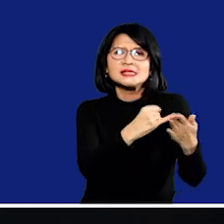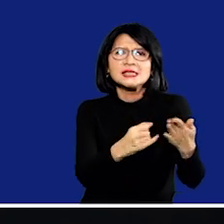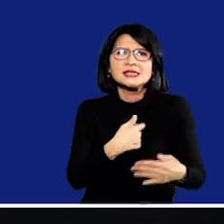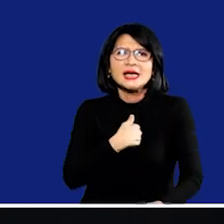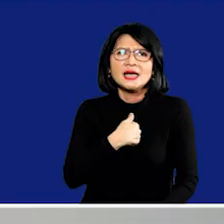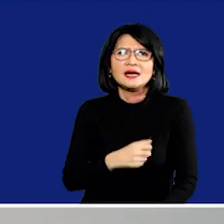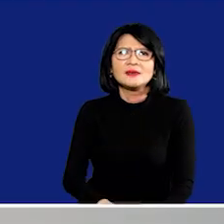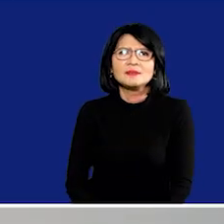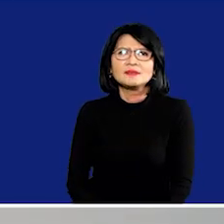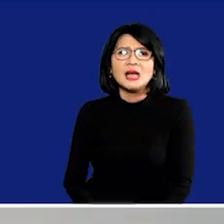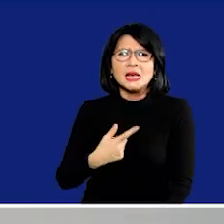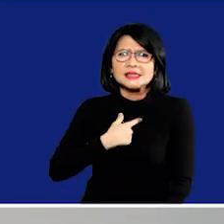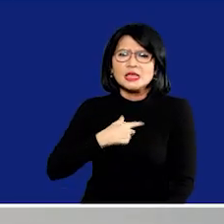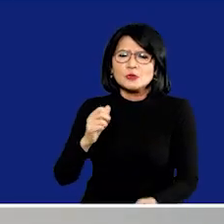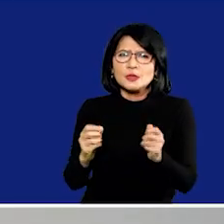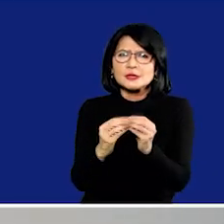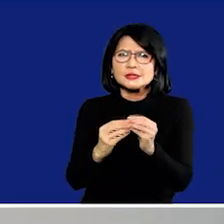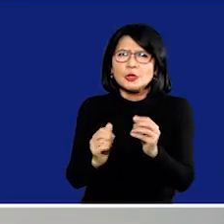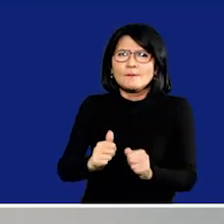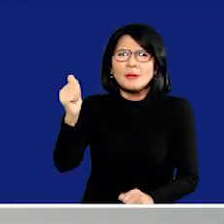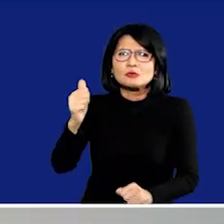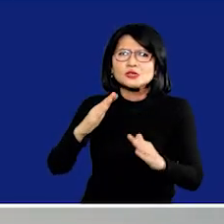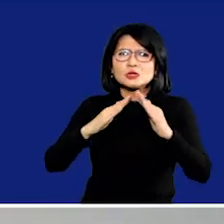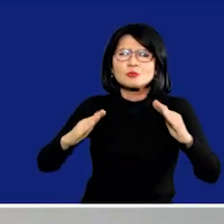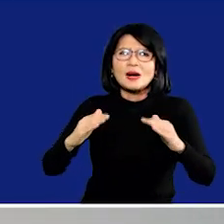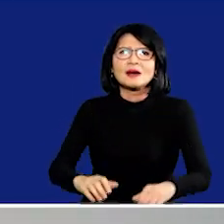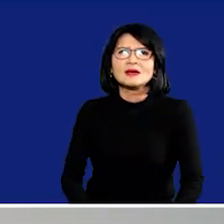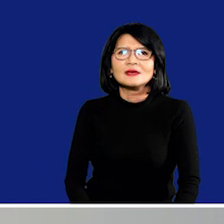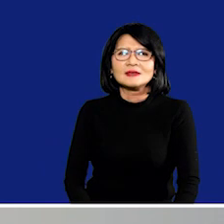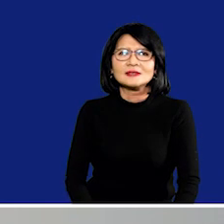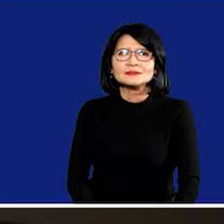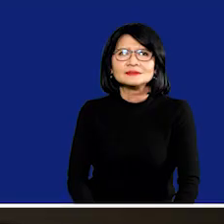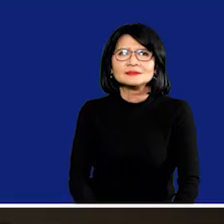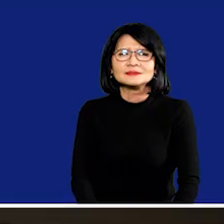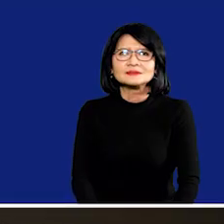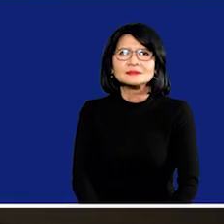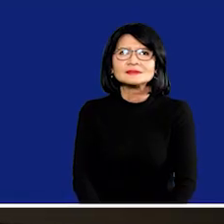seni dua dimensi ini. Di sinilah kita bagaimana kita produktif dalam masa libur di rumah selama ini.